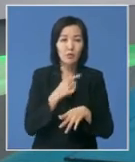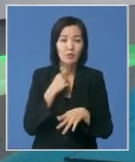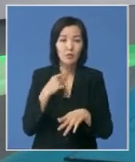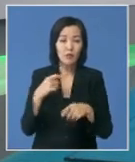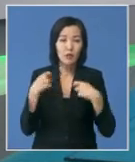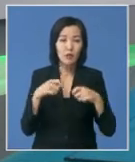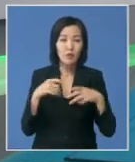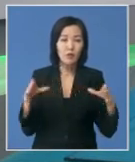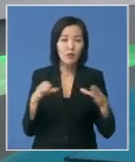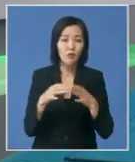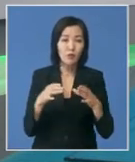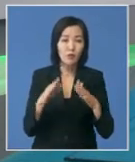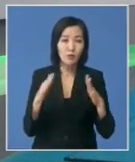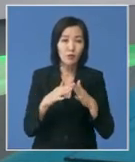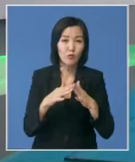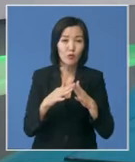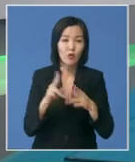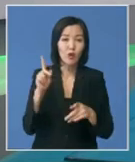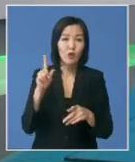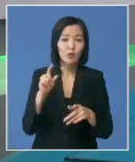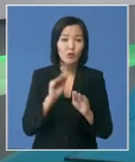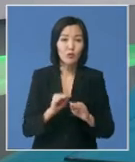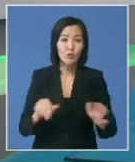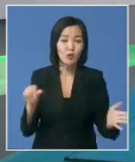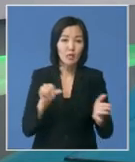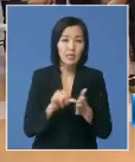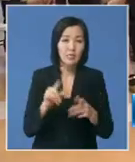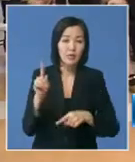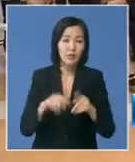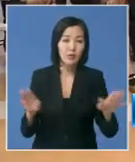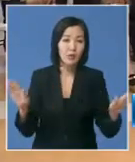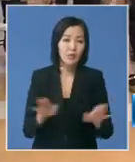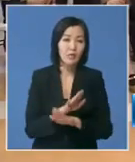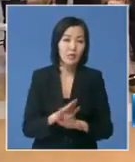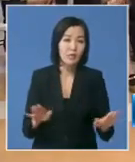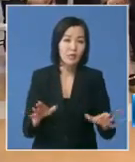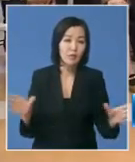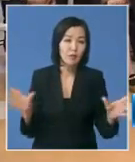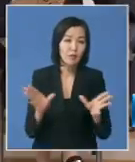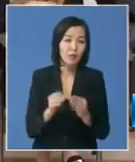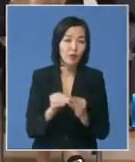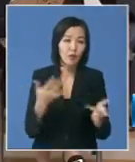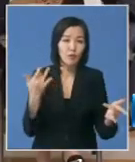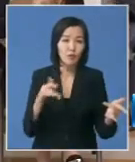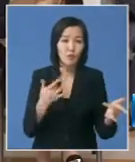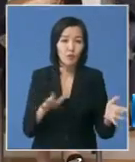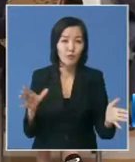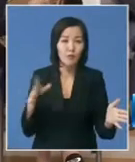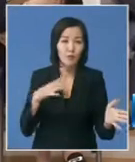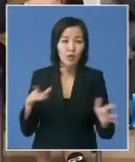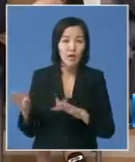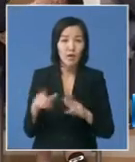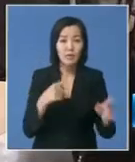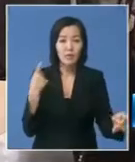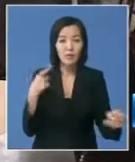бірінде ұйымдастырылған шараға 100-ге тарта оқушы қатысқан. Олар патриоттық әндерді хормен орындап, домбырамен күй шертті. Бұл